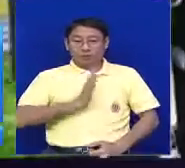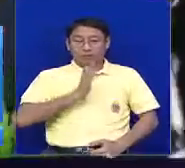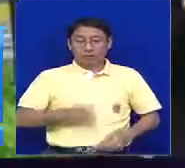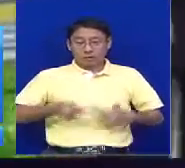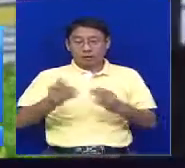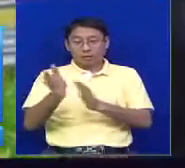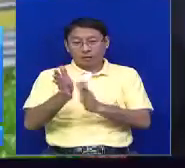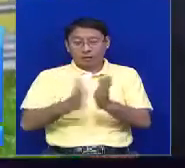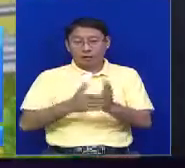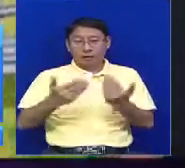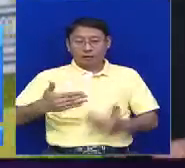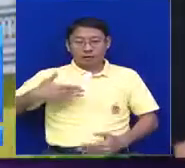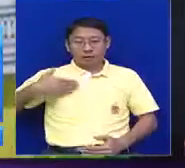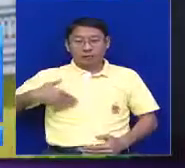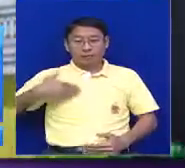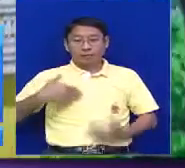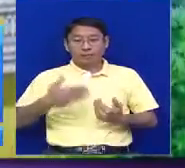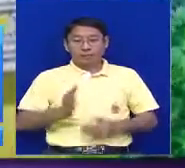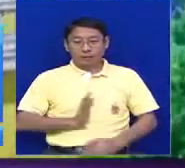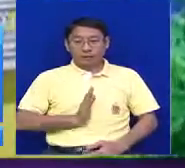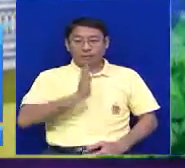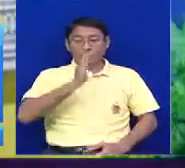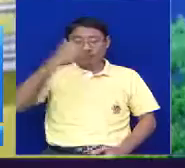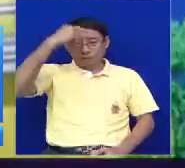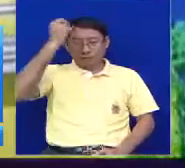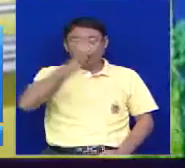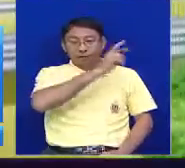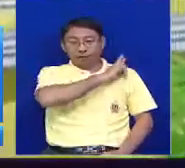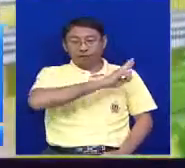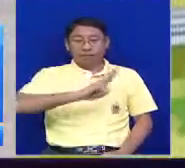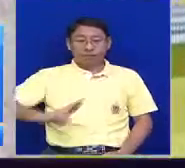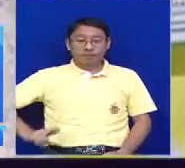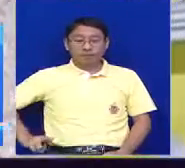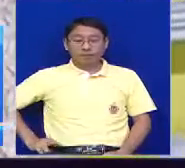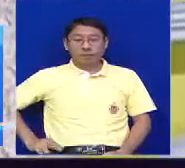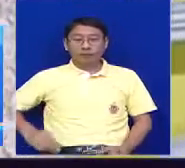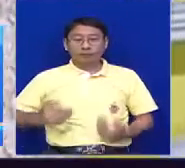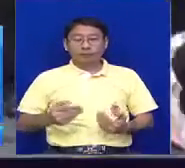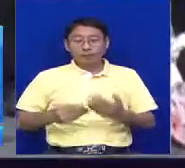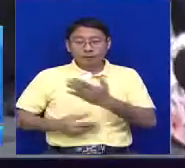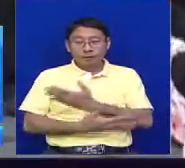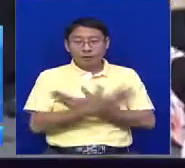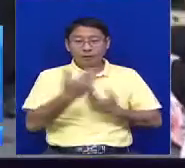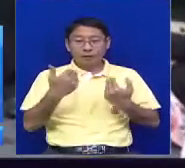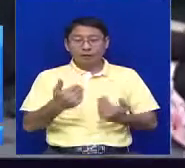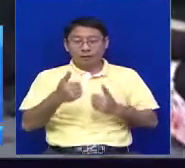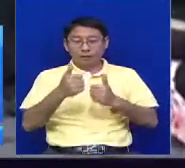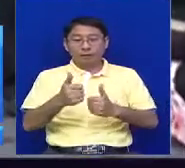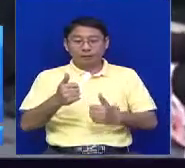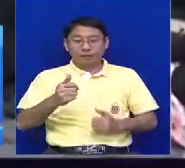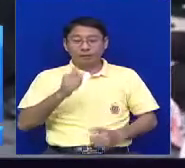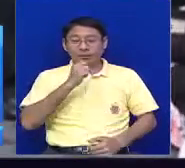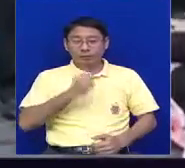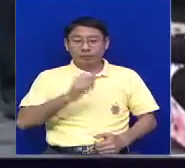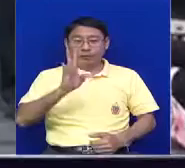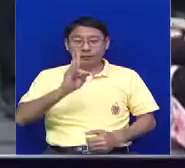ถศิลป์บนผืนฝ้ายเพื่อเทิดพระเกียรติสมเด็จพระนางเจ้าพระบรมราชินีนาถในโอกาสมหามงคลเฉลิมพระชนมพรรษ